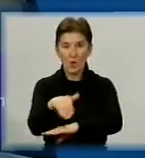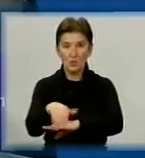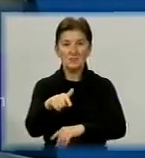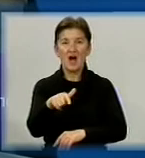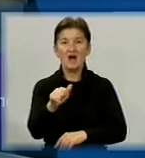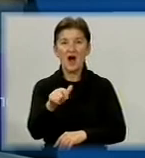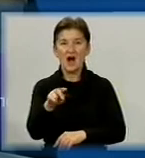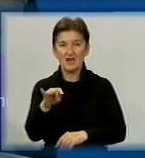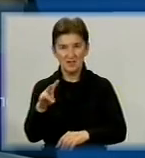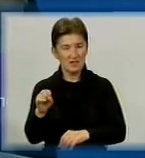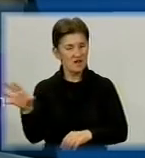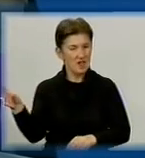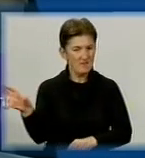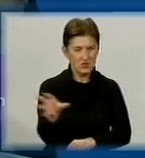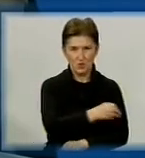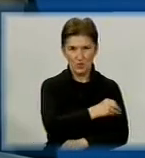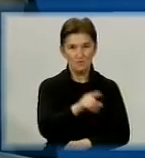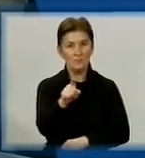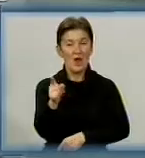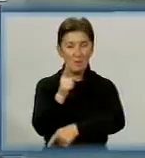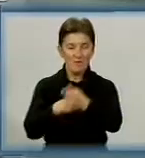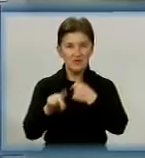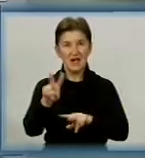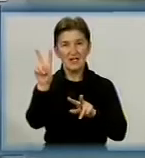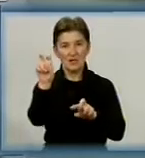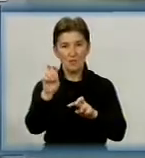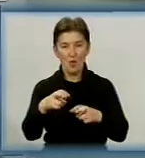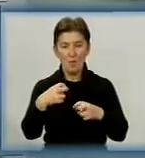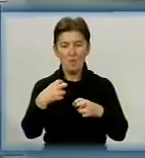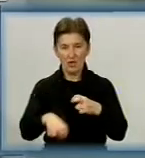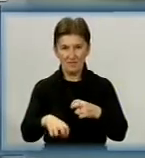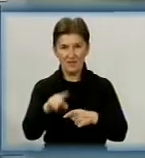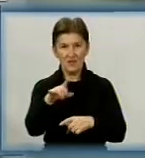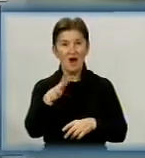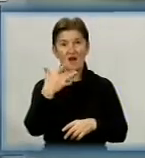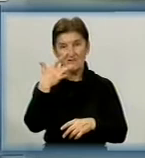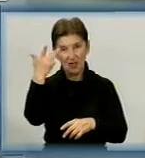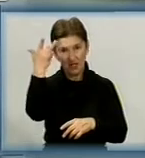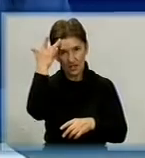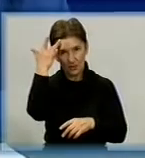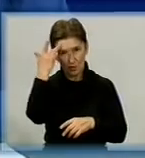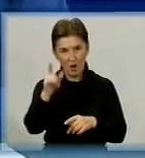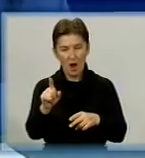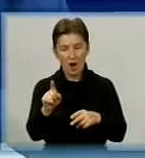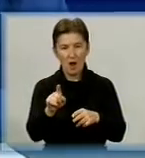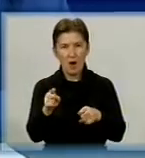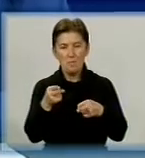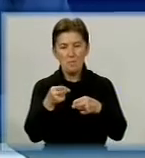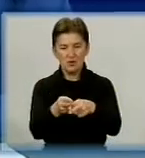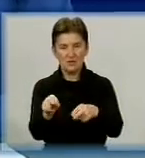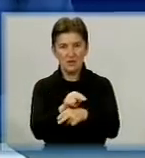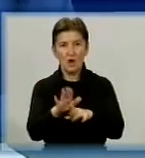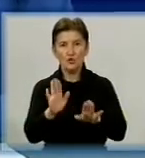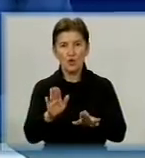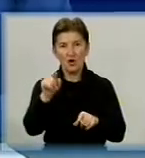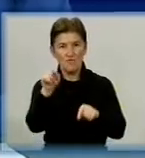Сергій Григорович, повертаючись до теми поривів. Влітку ви ж проводите профілактичну роботу. Чому ці пориви бачимо тільки восени,